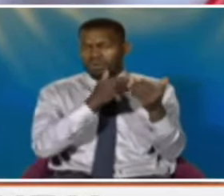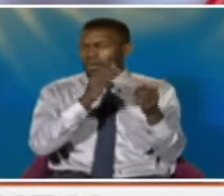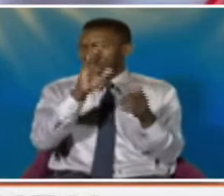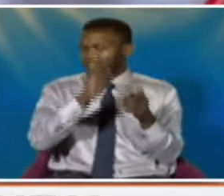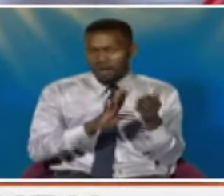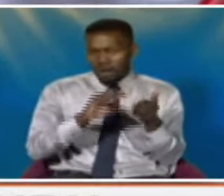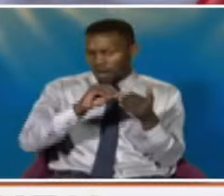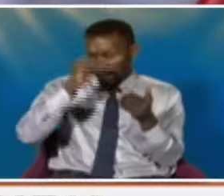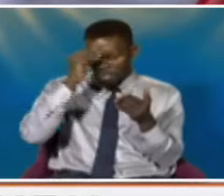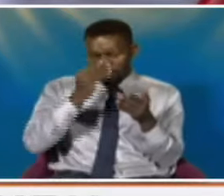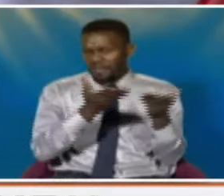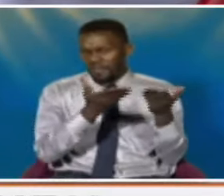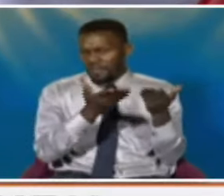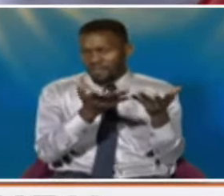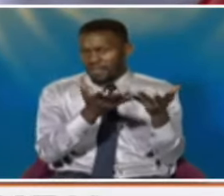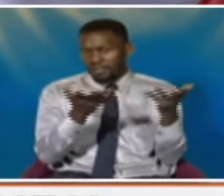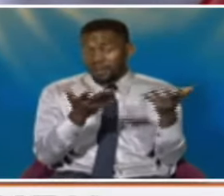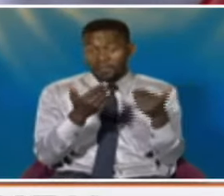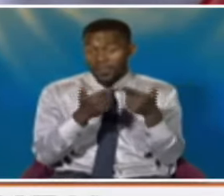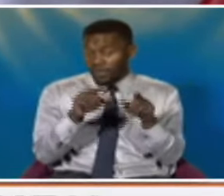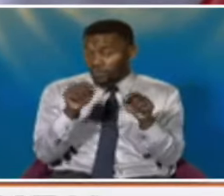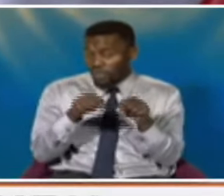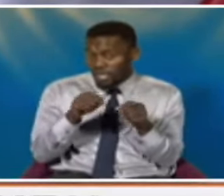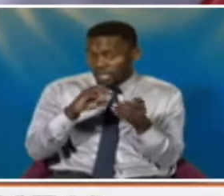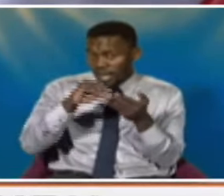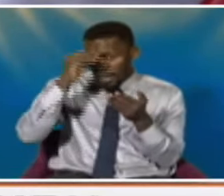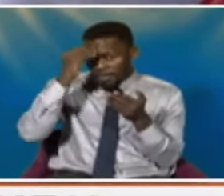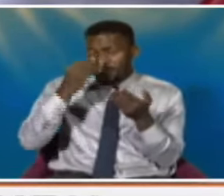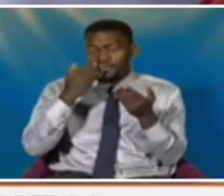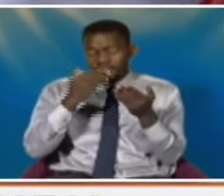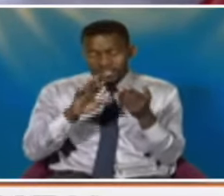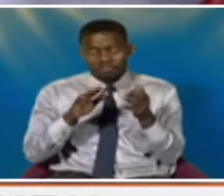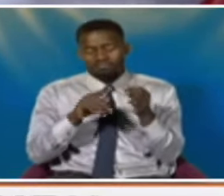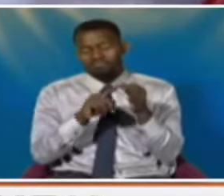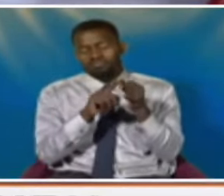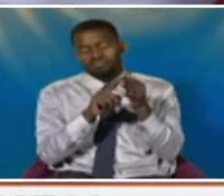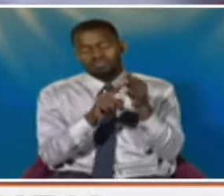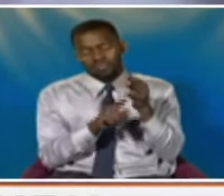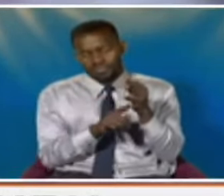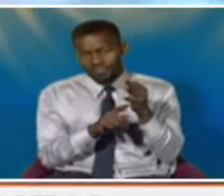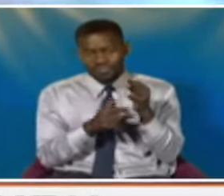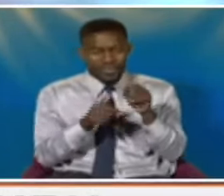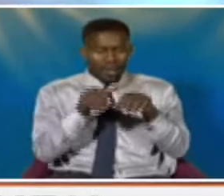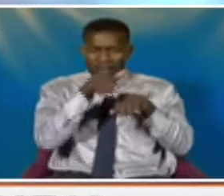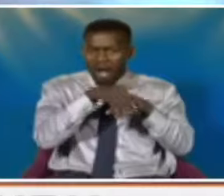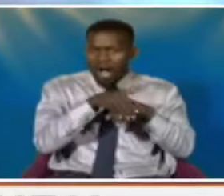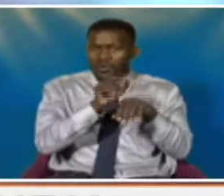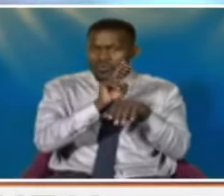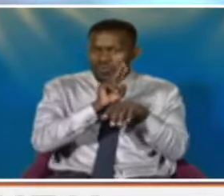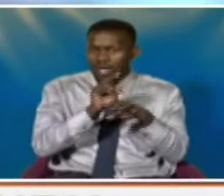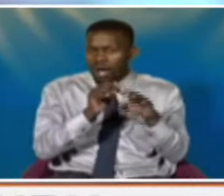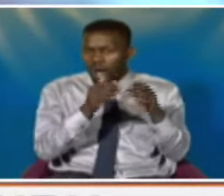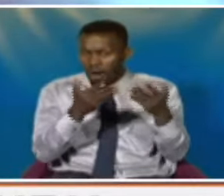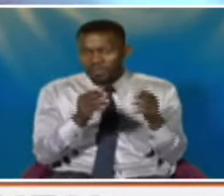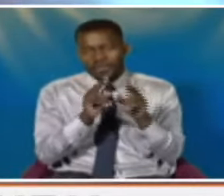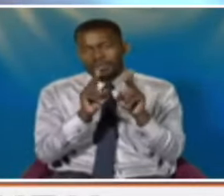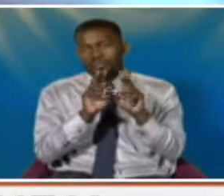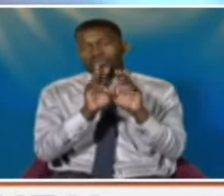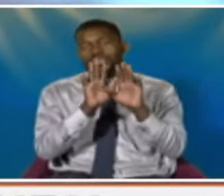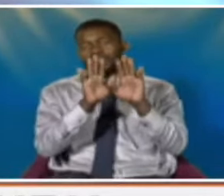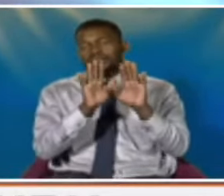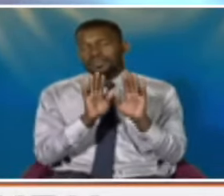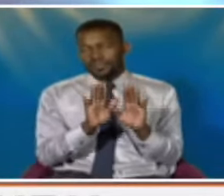mafunzo, na leo tumepata ya kuwa hizo vitu tatu inatumika na inatusaidia. When we come together